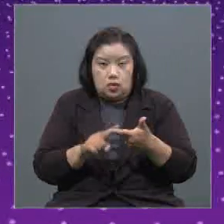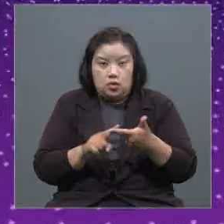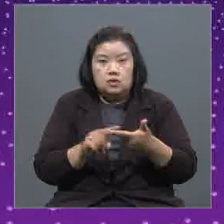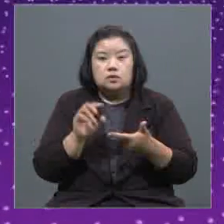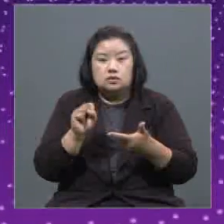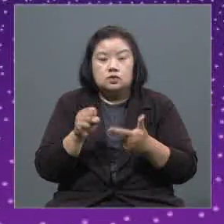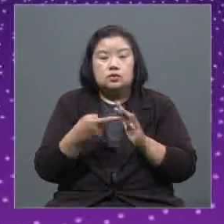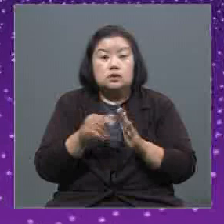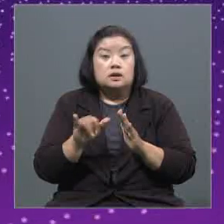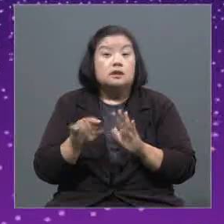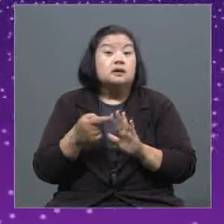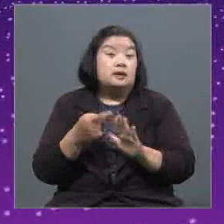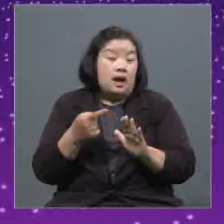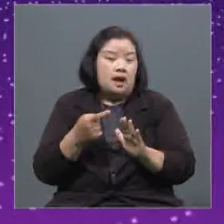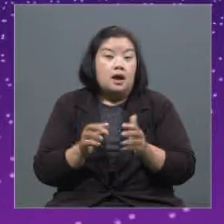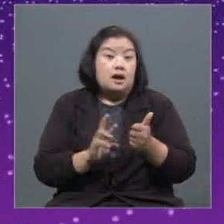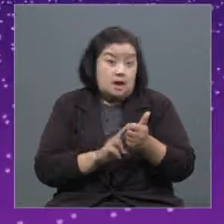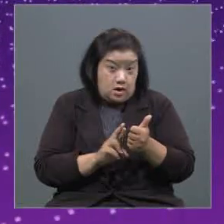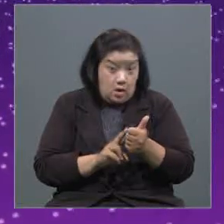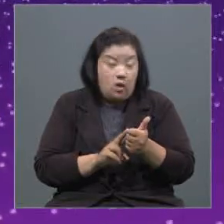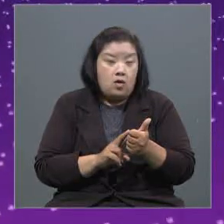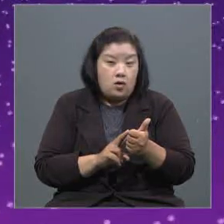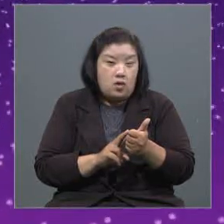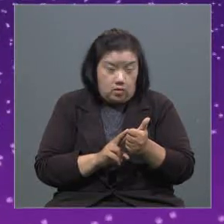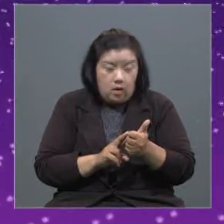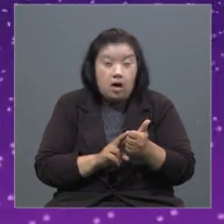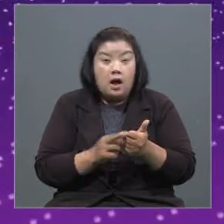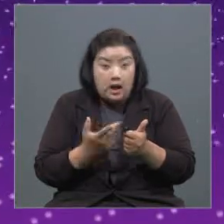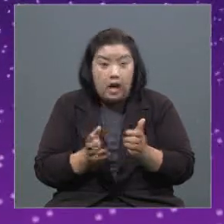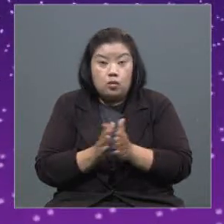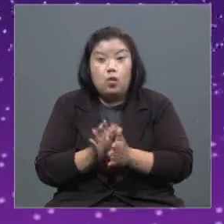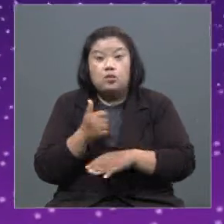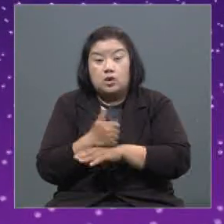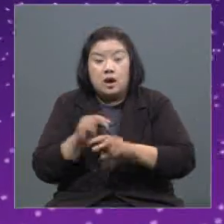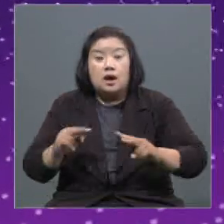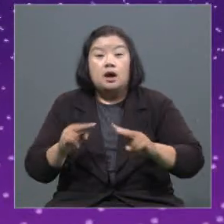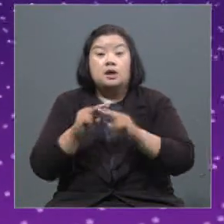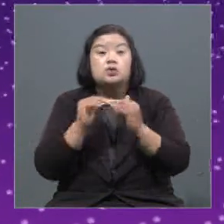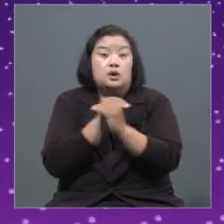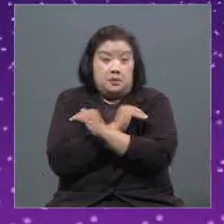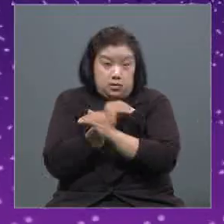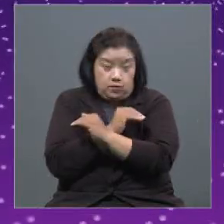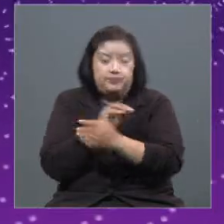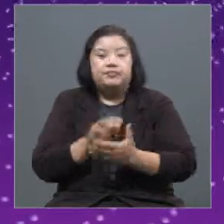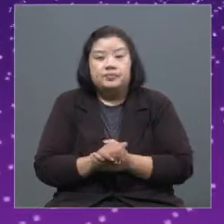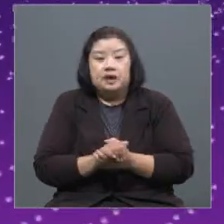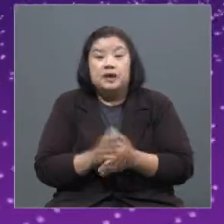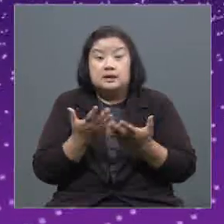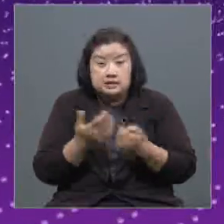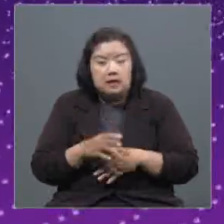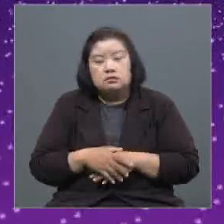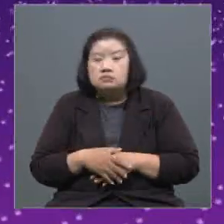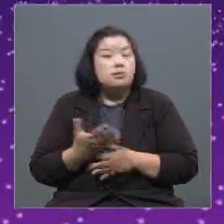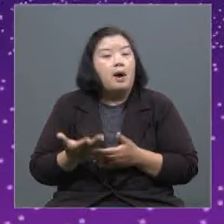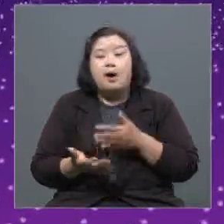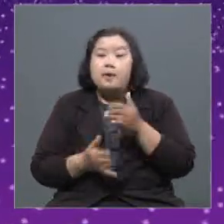ที่มาเป็นรองนายกรัฐมนตรีควบตำแหน่งรัฐมนตรีว่าการกระทรวงคมนาคมที่เดิมก็ทำอยู่แล้วนะฮะจากนั้นรัฐมนตรีก็ทยอยเดิน